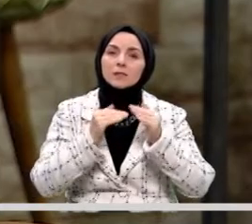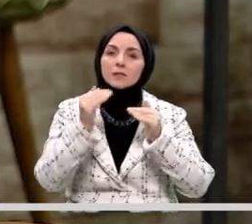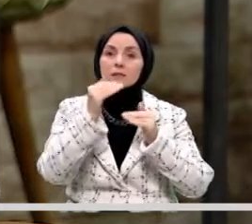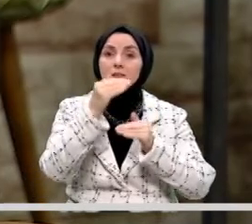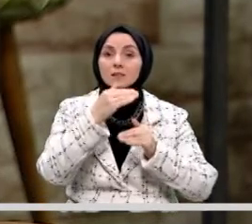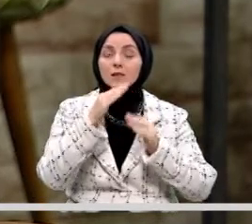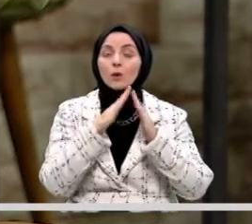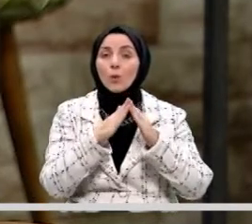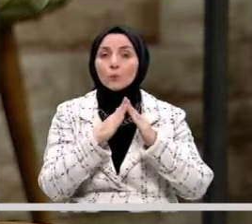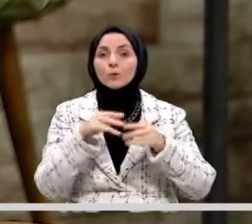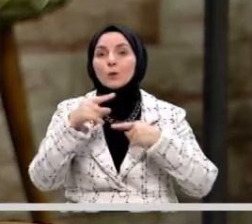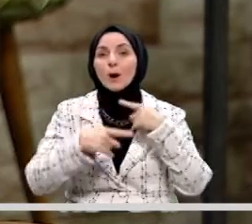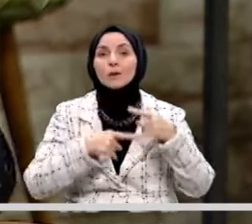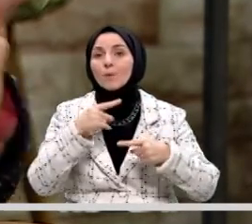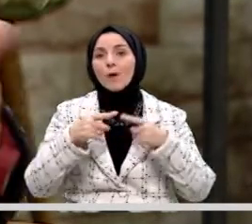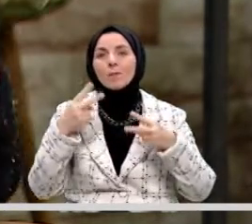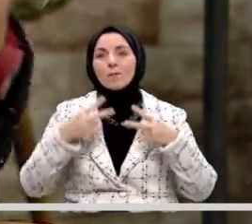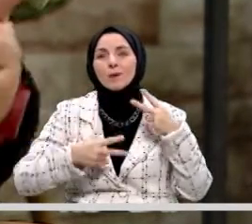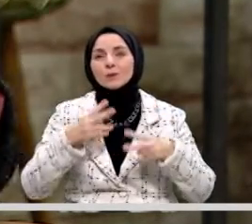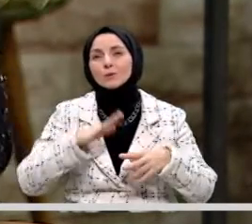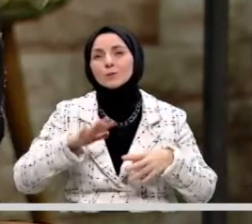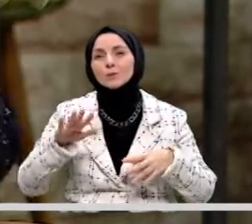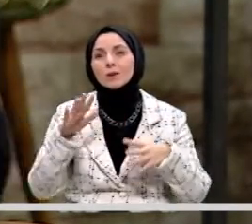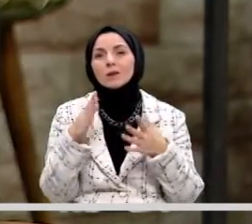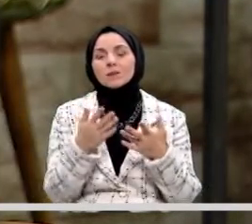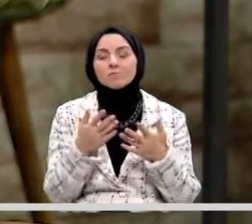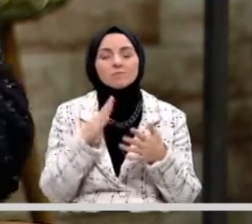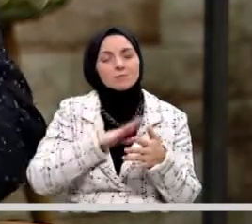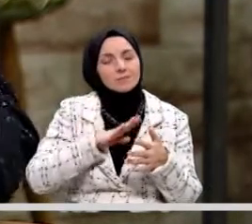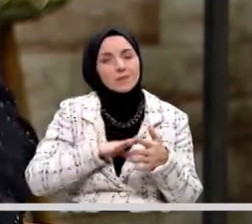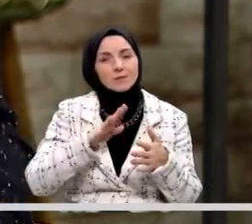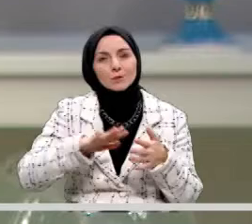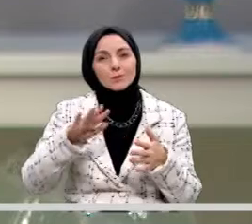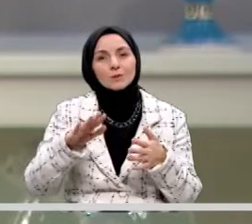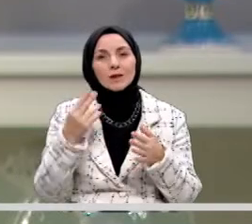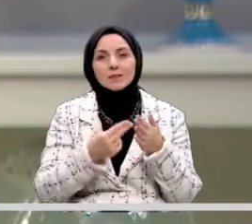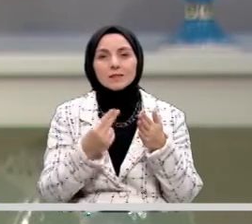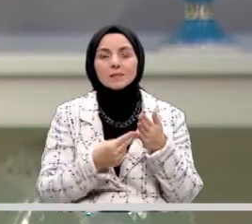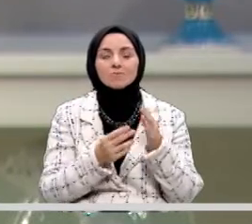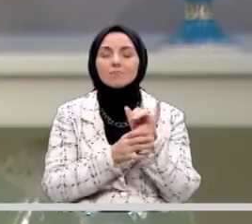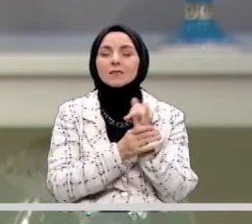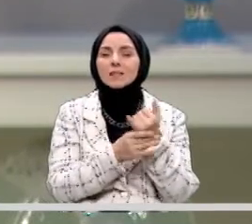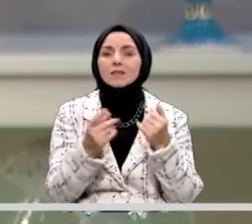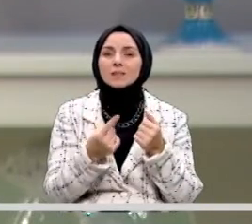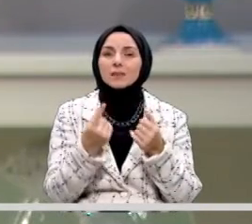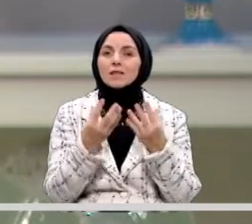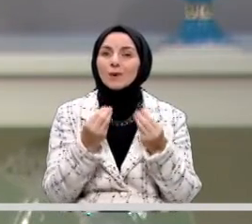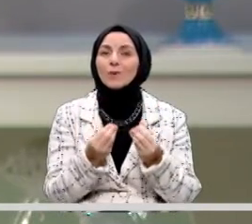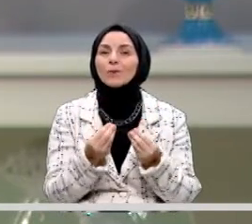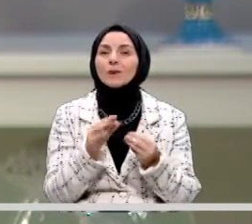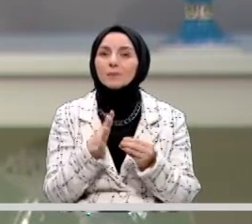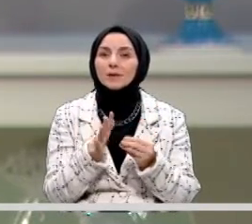mesela Bazı çocuklar da sakin çocuklar resim sanat gibi yerlere yönlendirebilir anne Peki hocam izleyicimiz uzun uzun sormuş